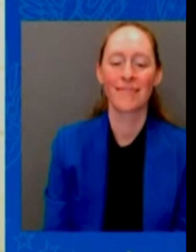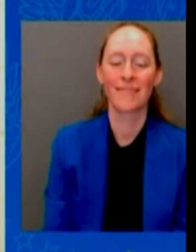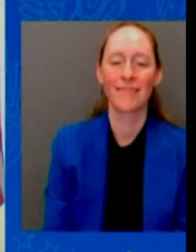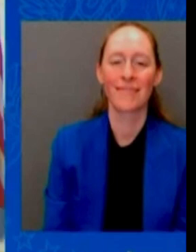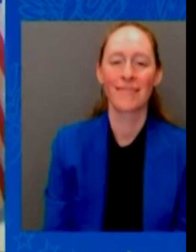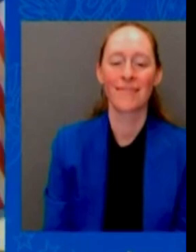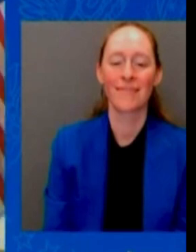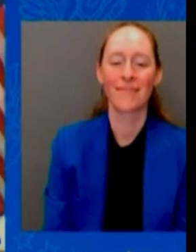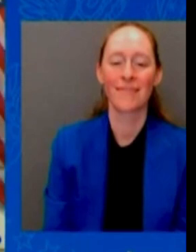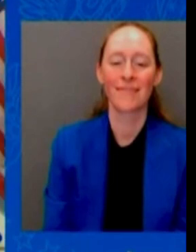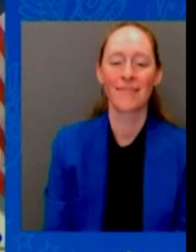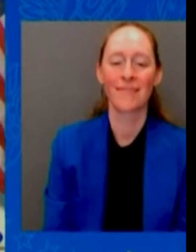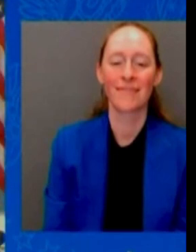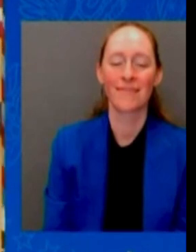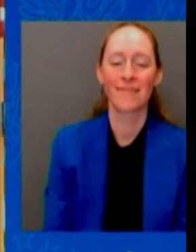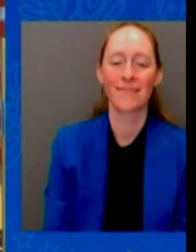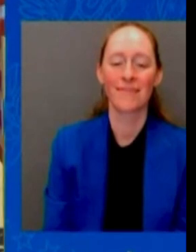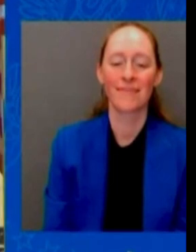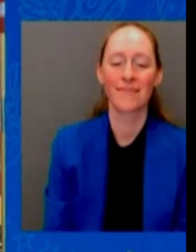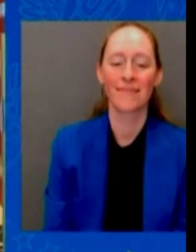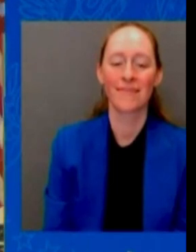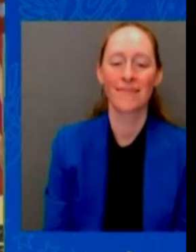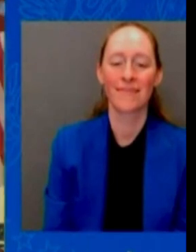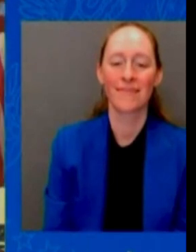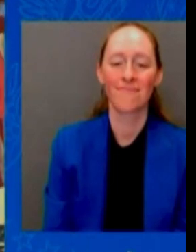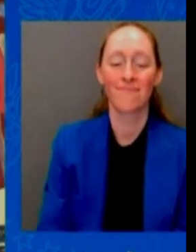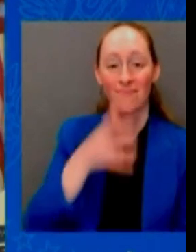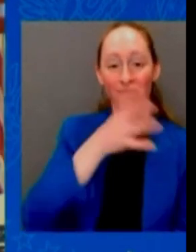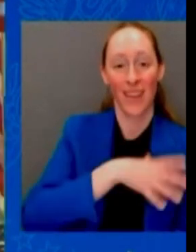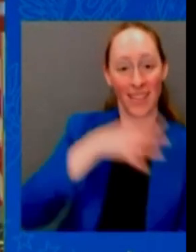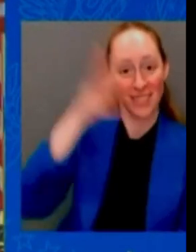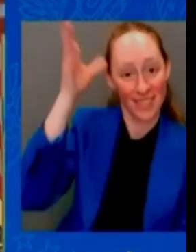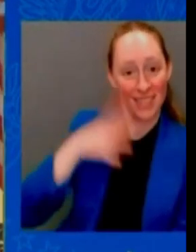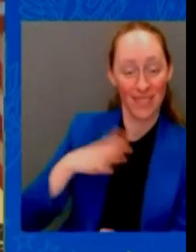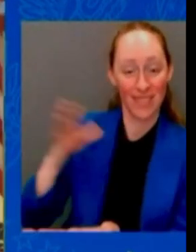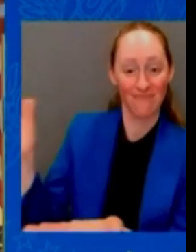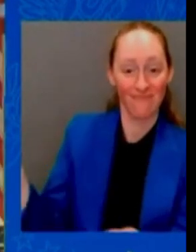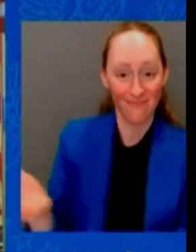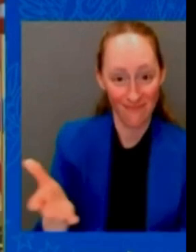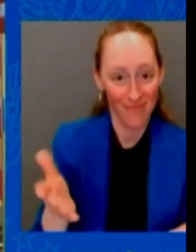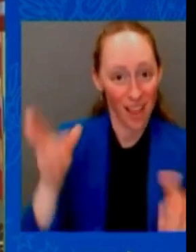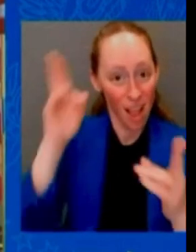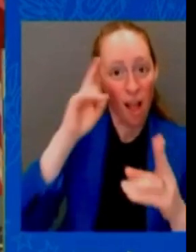Ladies and gentlemen, distinguished guests, the President of the French Republic.